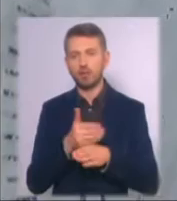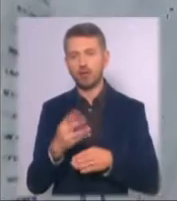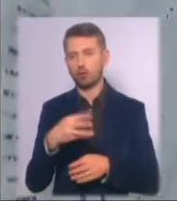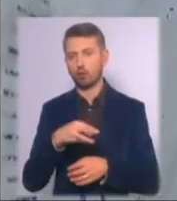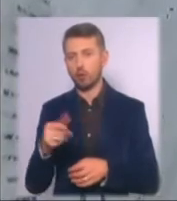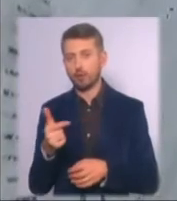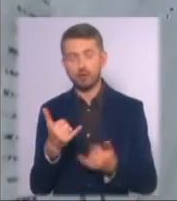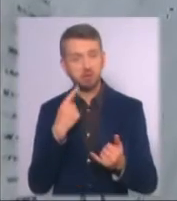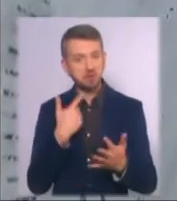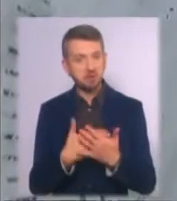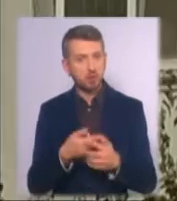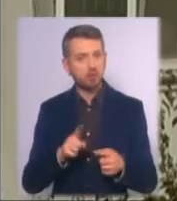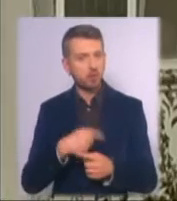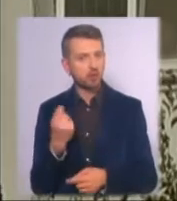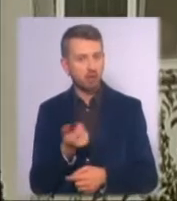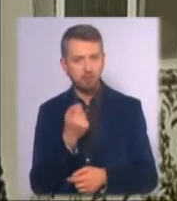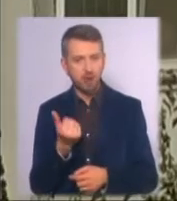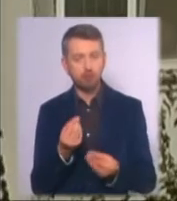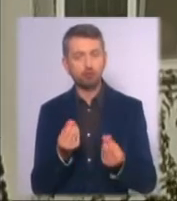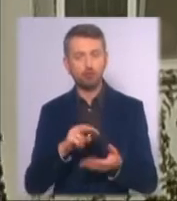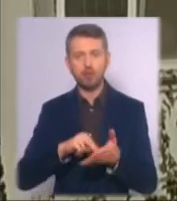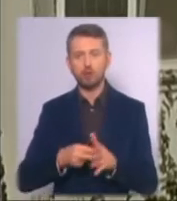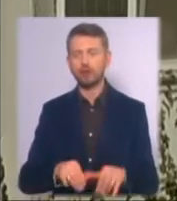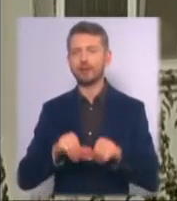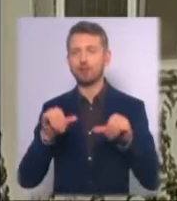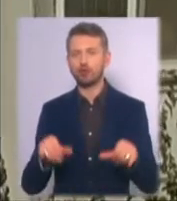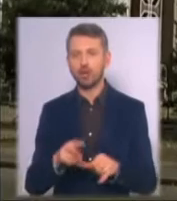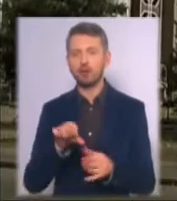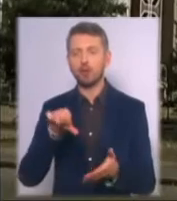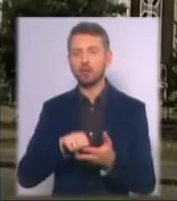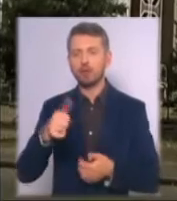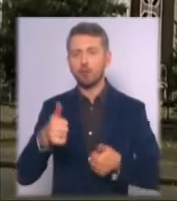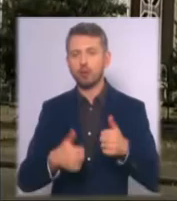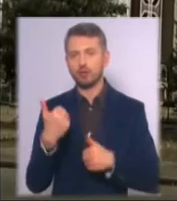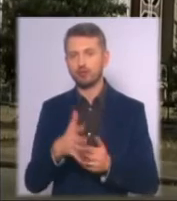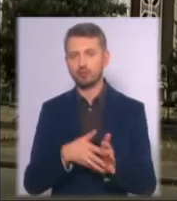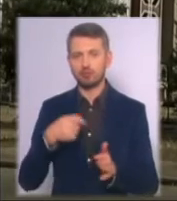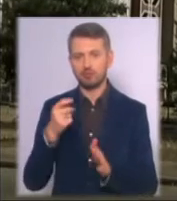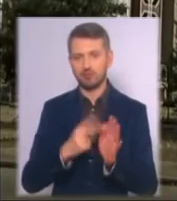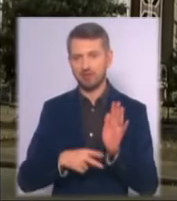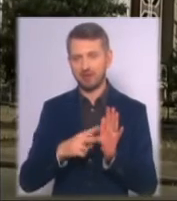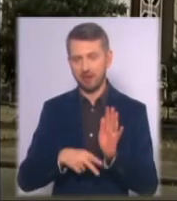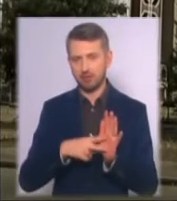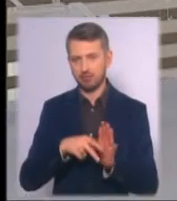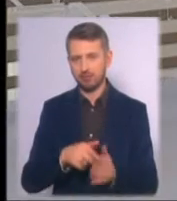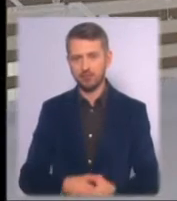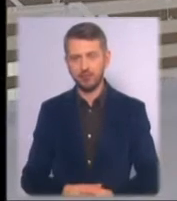тепер припускають, що цього замало. Суму планують збільшити, адже на участь у конкурсі вже подали 70 заявок.